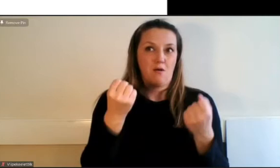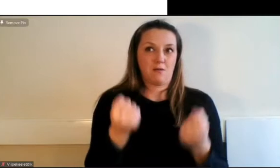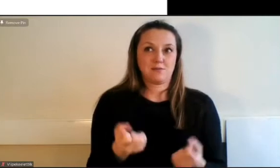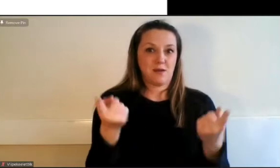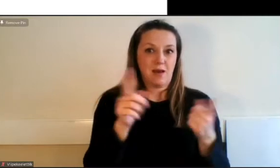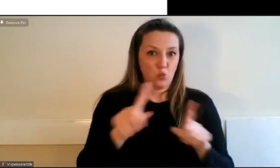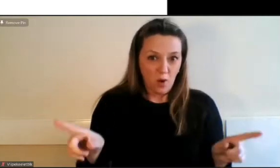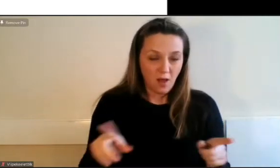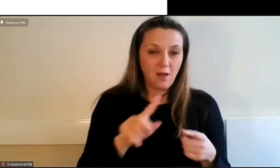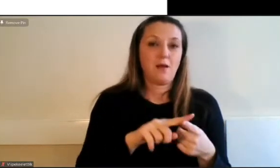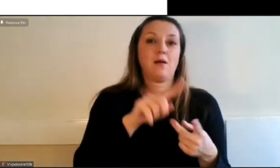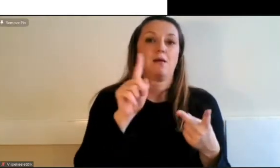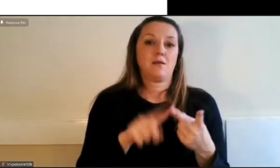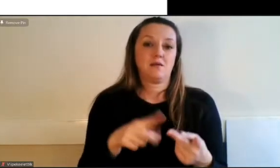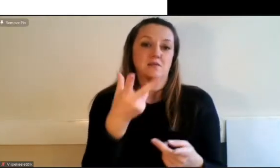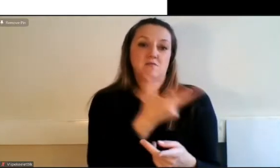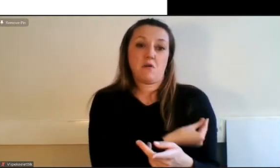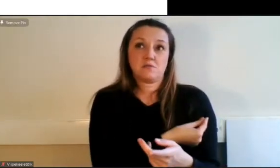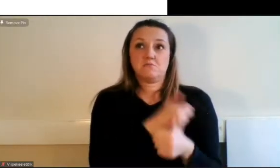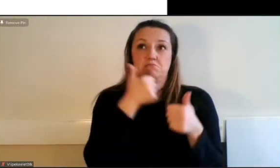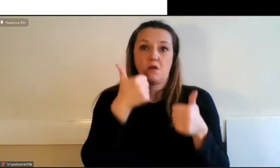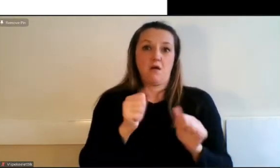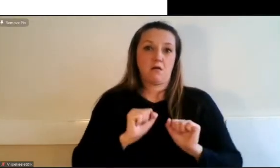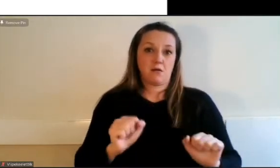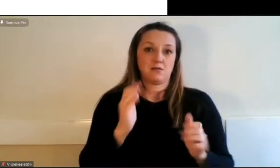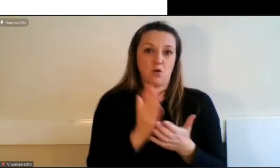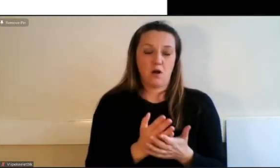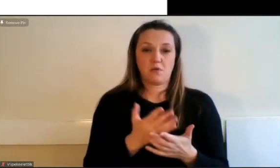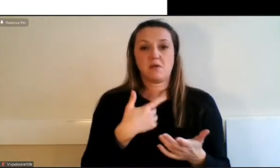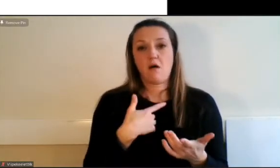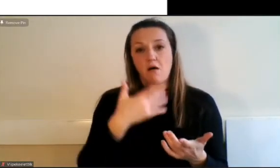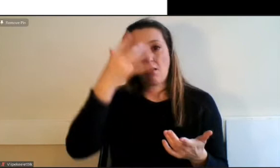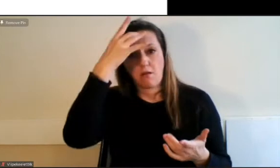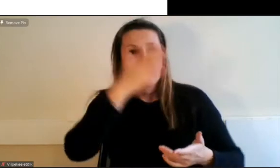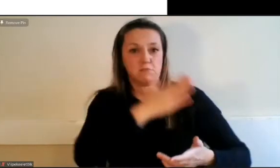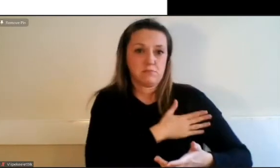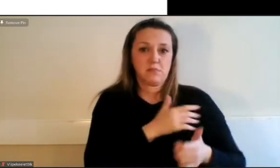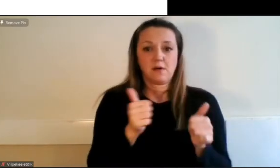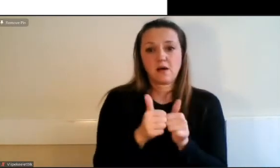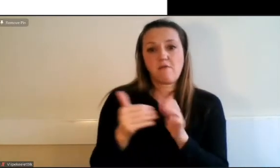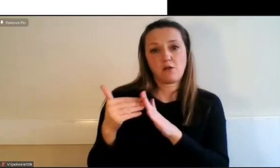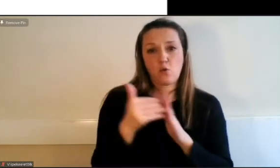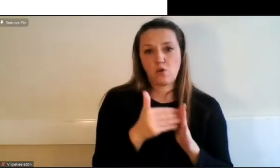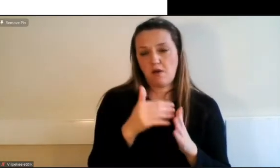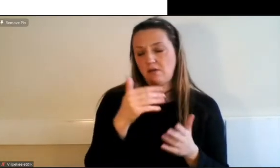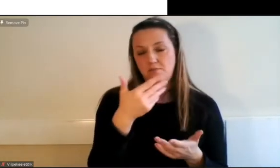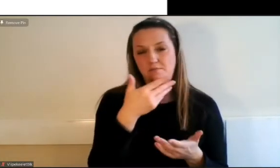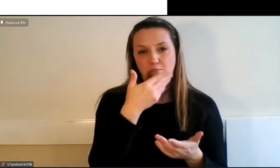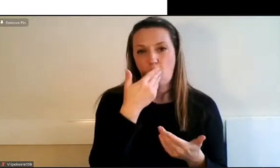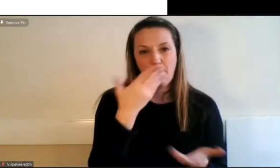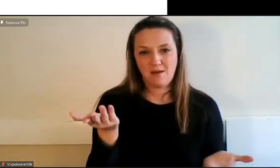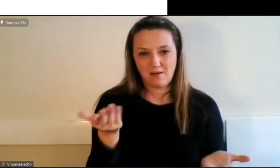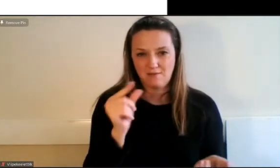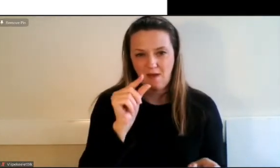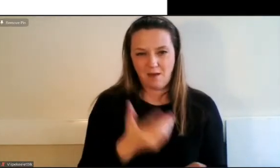sugugi haruldased, neid näevad kõik inimesed, kes vaktsineerimisega tegelevad, aga need on väga hästi teada.